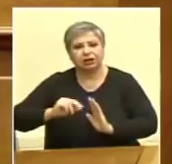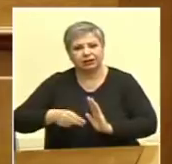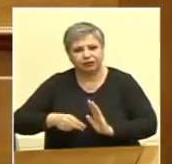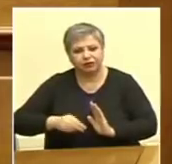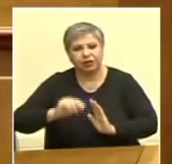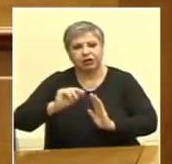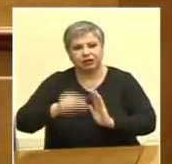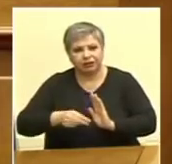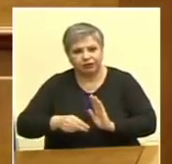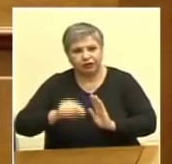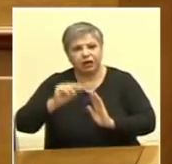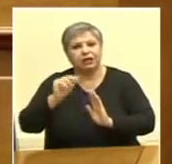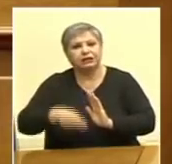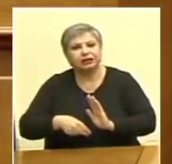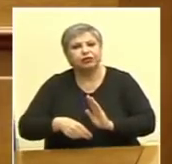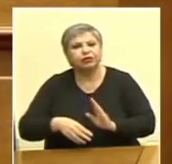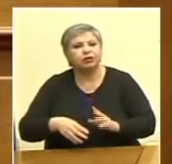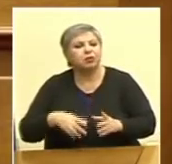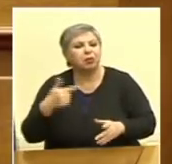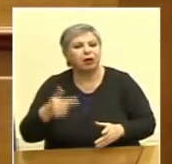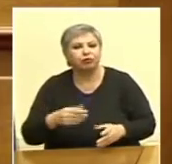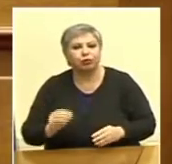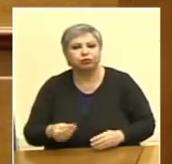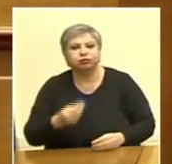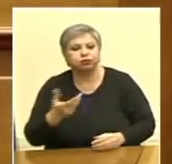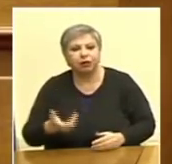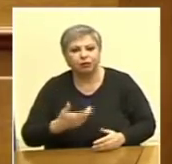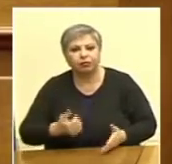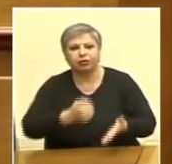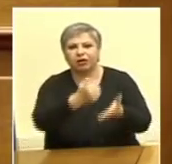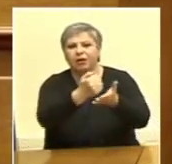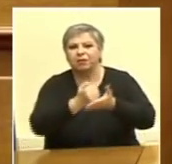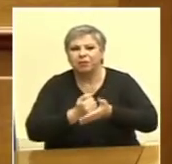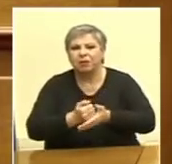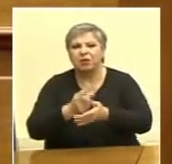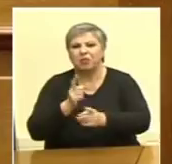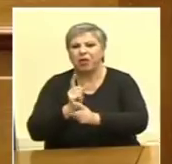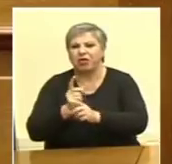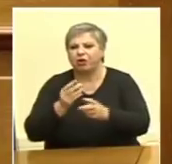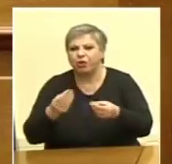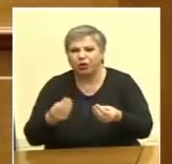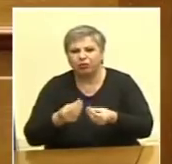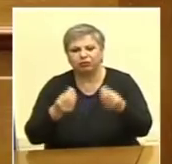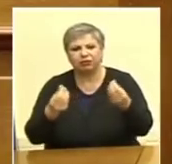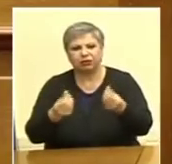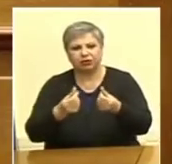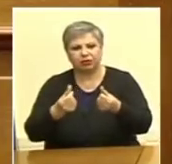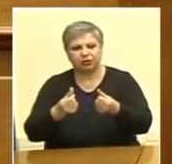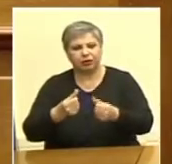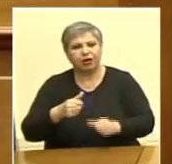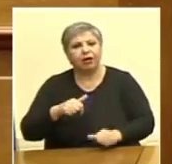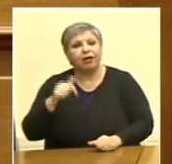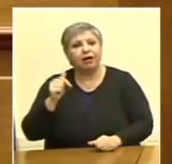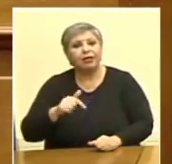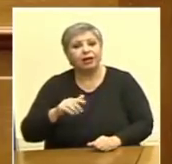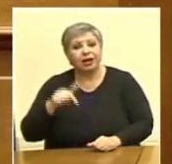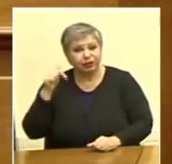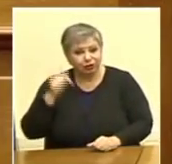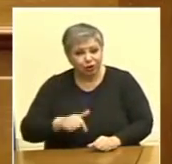ΕΣΠΑ, είτε από ειδικούς λογαριασμούς, είτε από άλλες πηγές χρηματοδότησης. Αυτό λοιπόν σήμερα